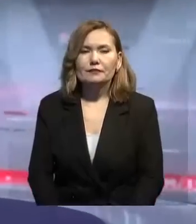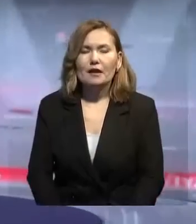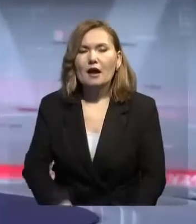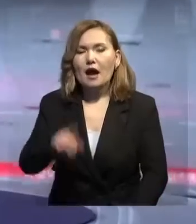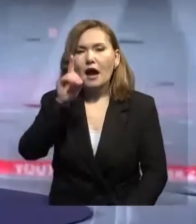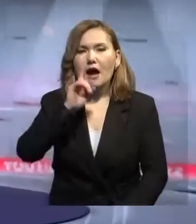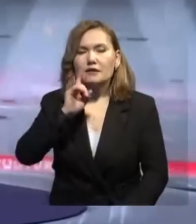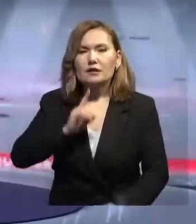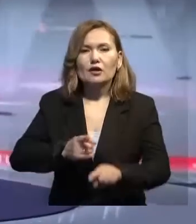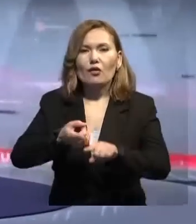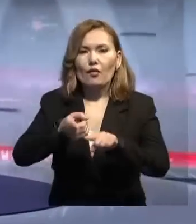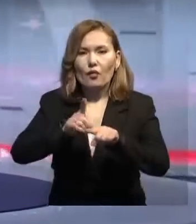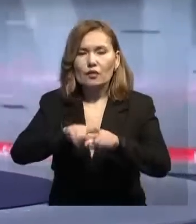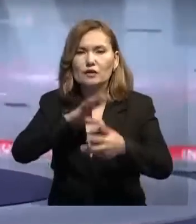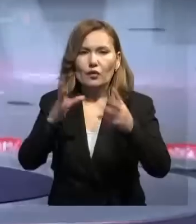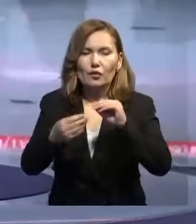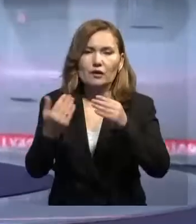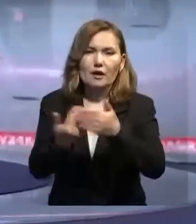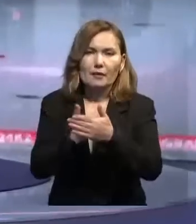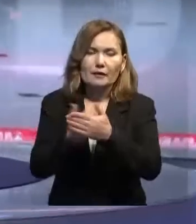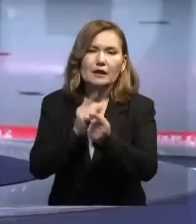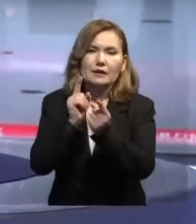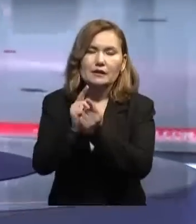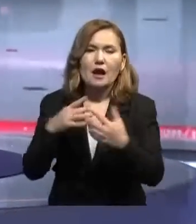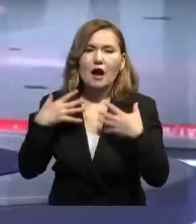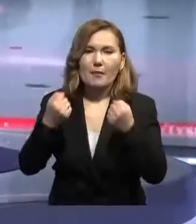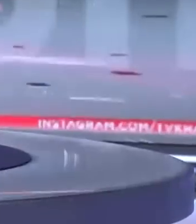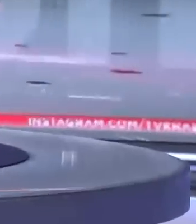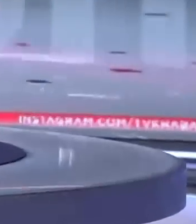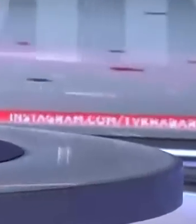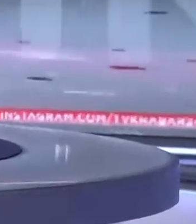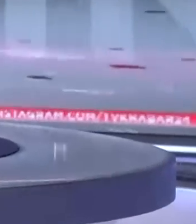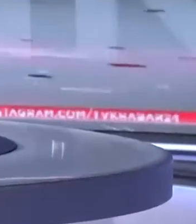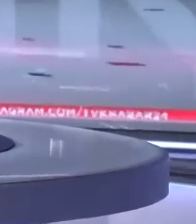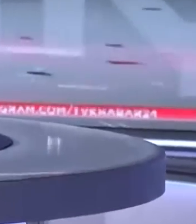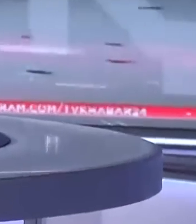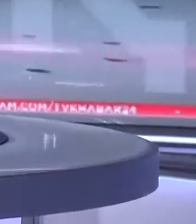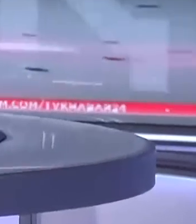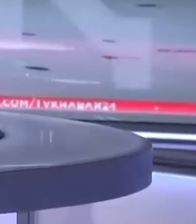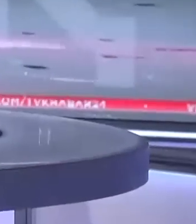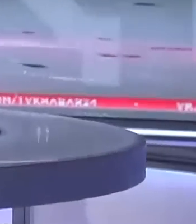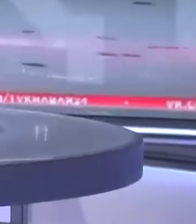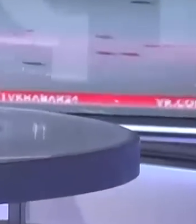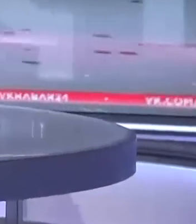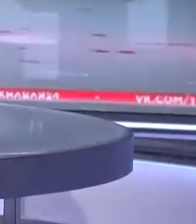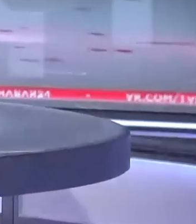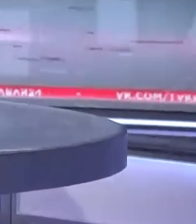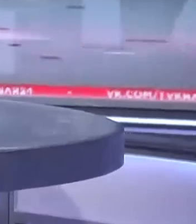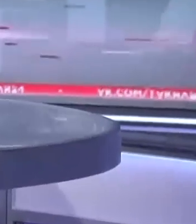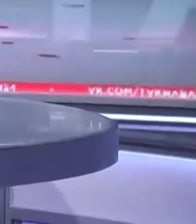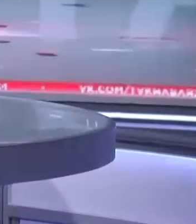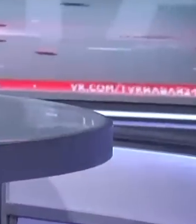Мінекі ардақты ағайын, әзірге арнамызға келіп түскен ақпараттар легі осымен тәмәм. Әр шаңырақта Хабар 24 арнасы қосылып болсын ағайын. Аман сау болыңыздар.